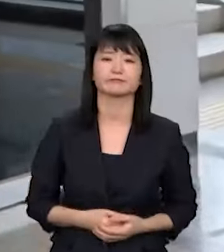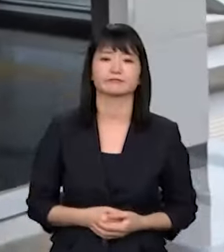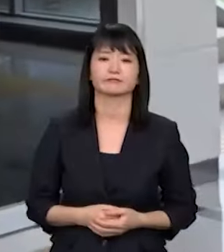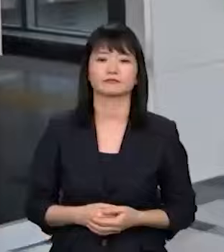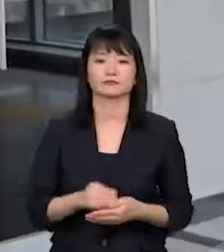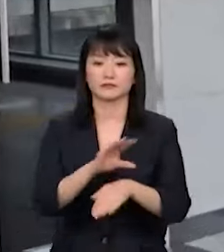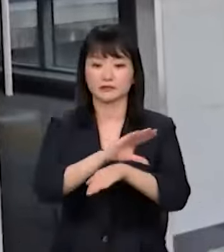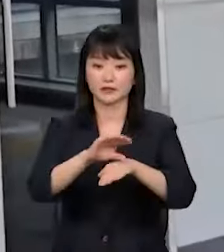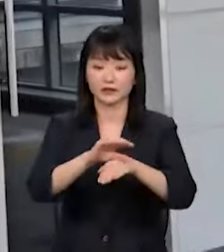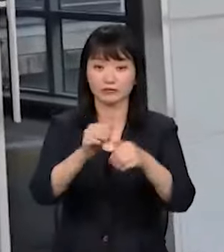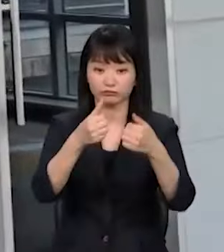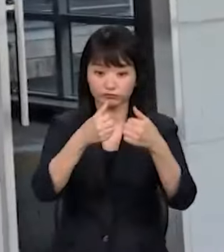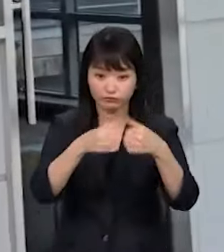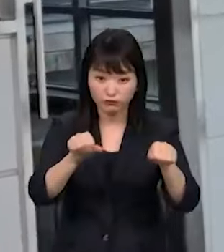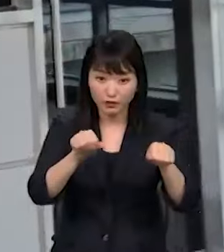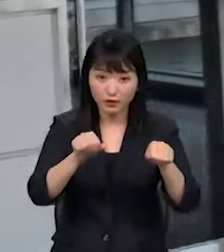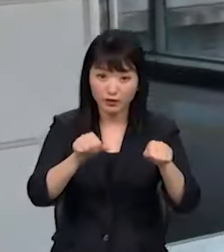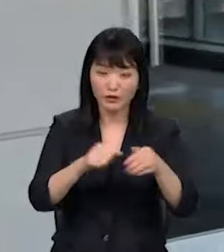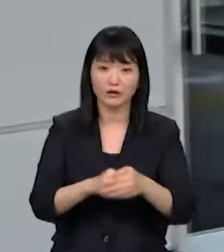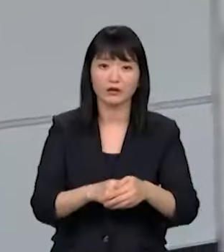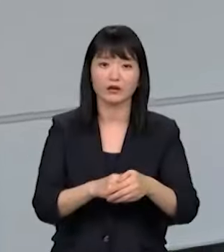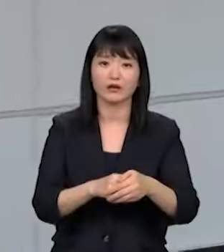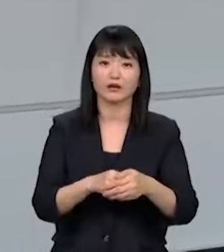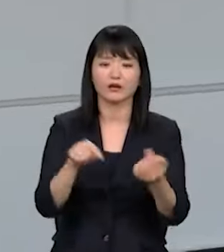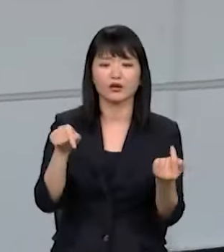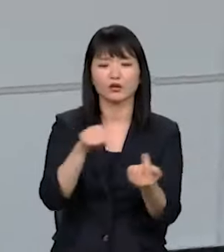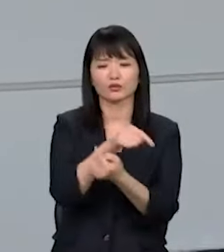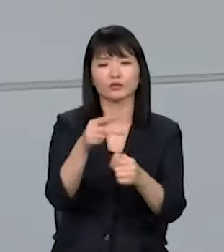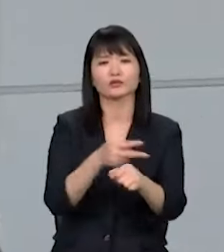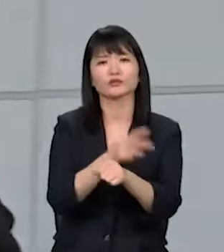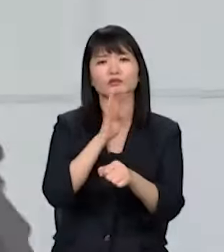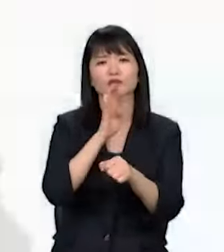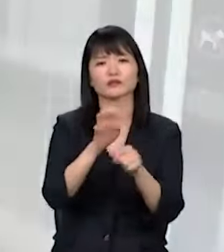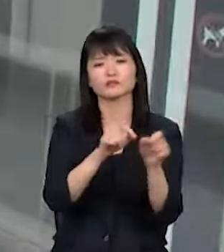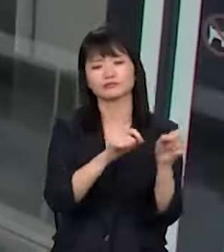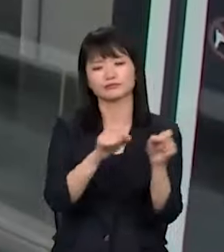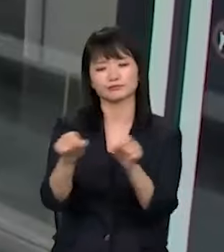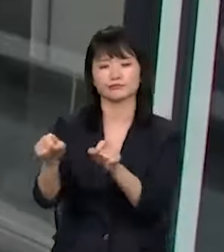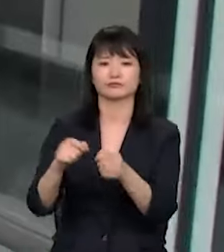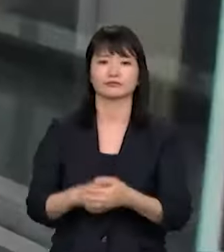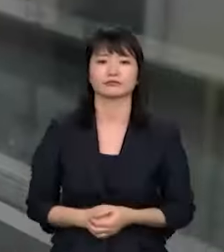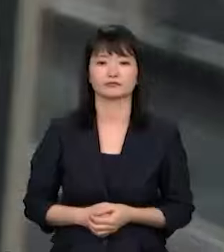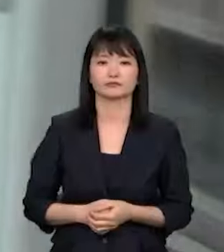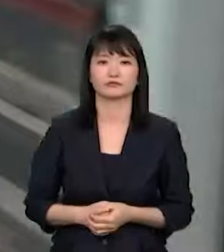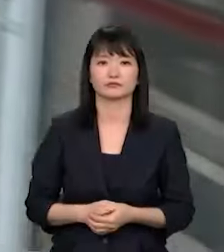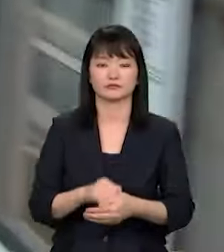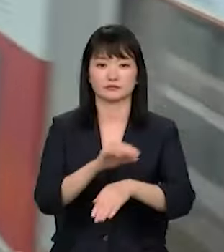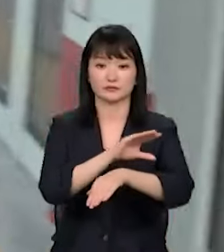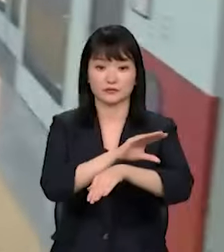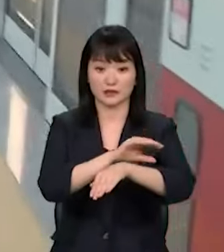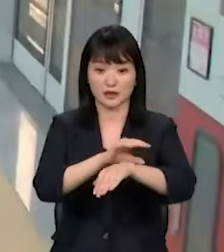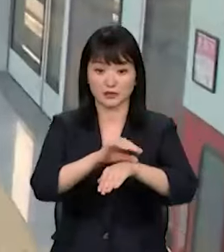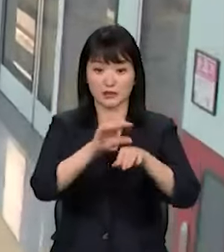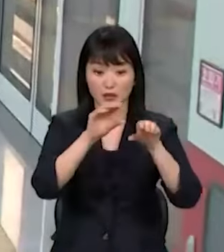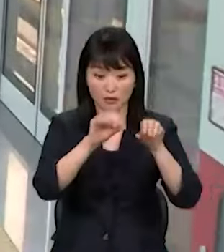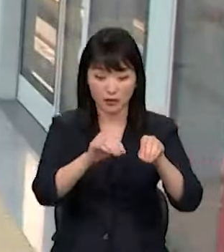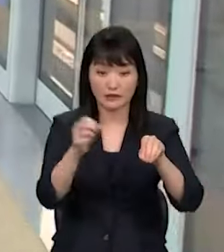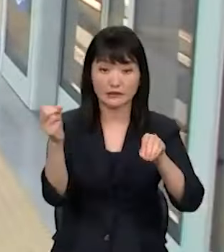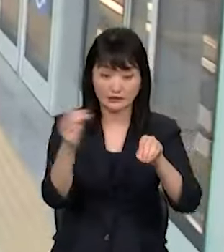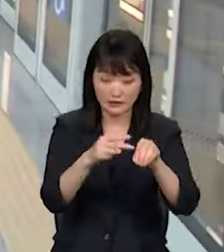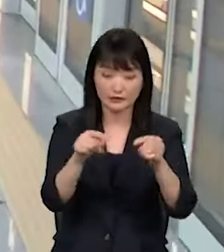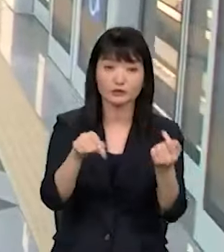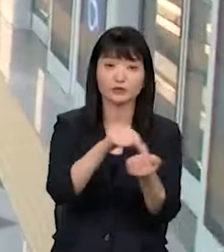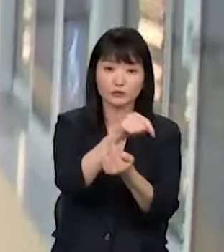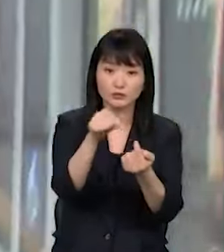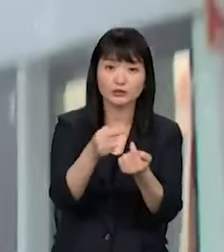고장 여파로 운행 차질은 2시간 30분 정도 이어졌습니다. 한때 멈췄던 열차 운행은 가까스로 재개됐지만